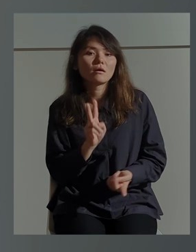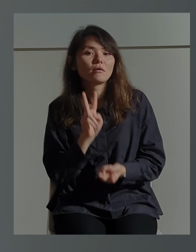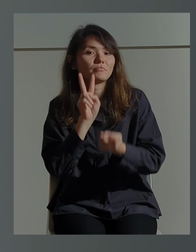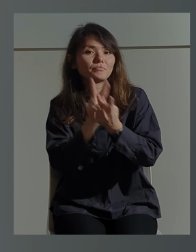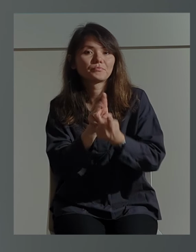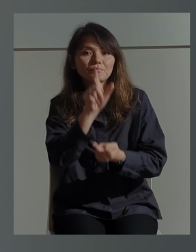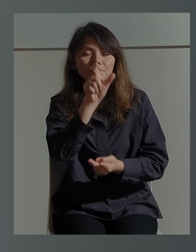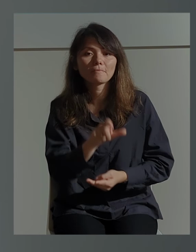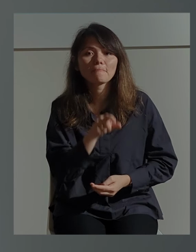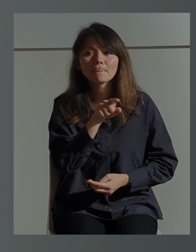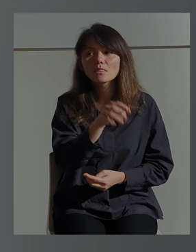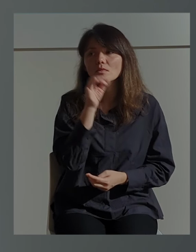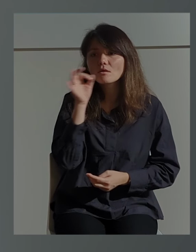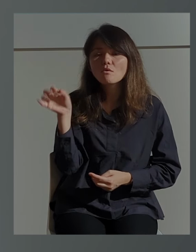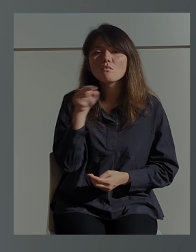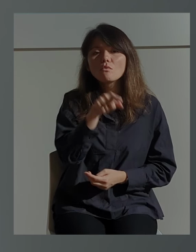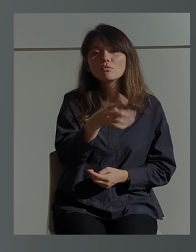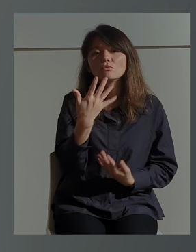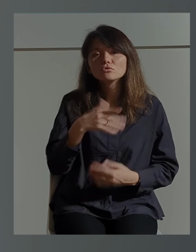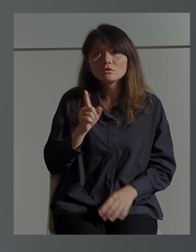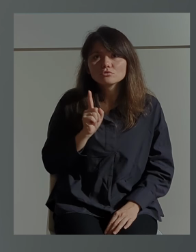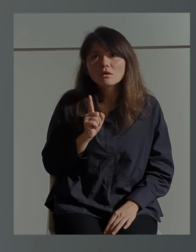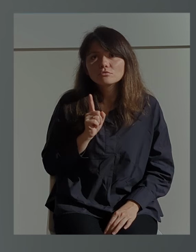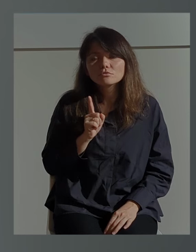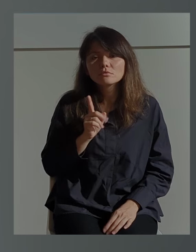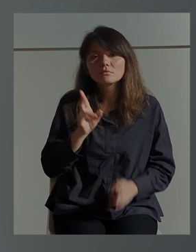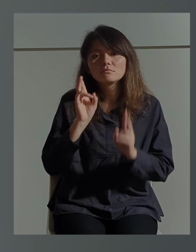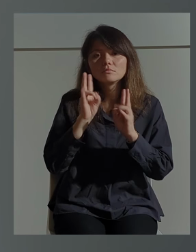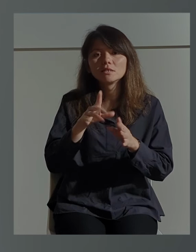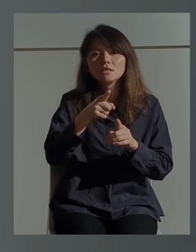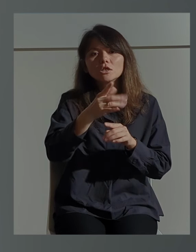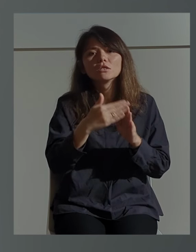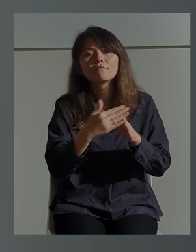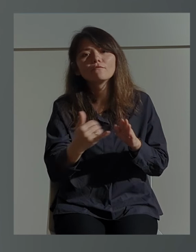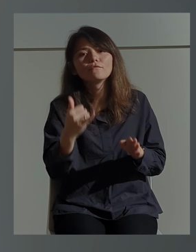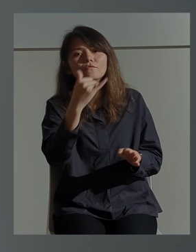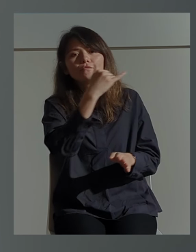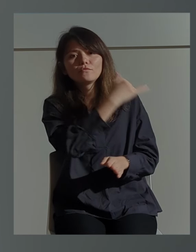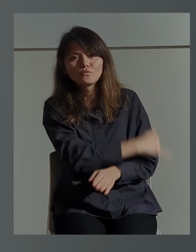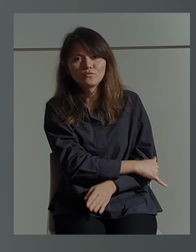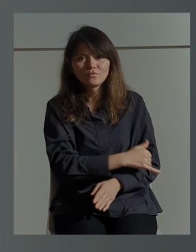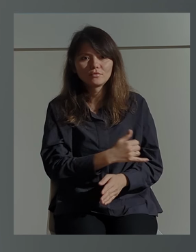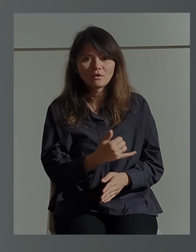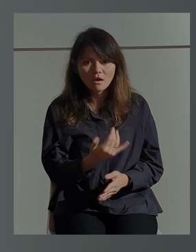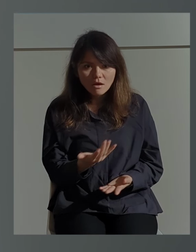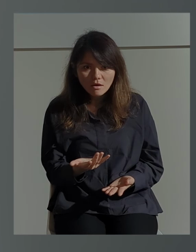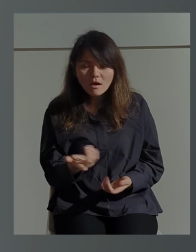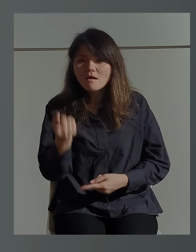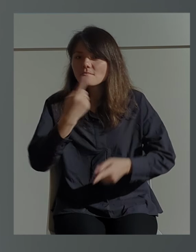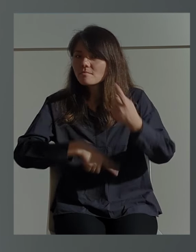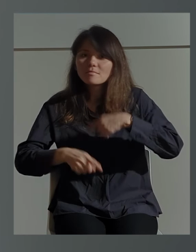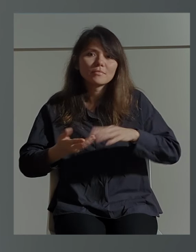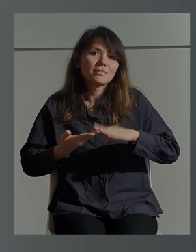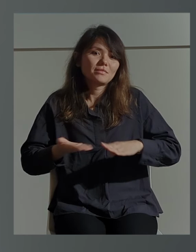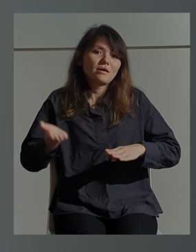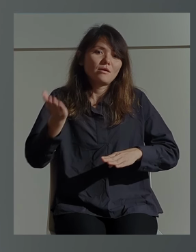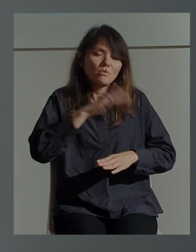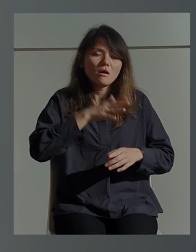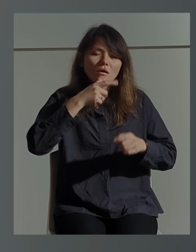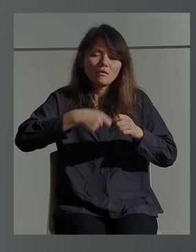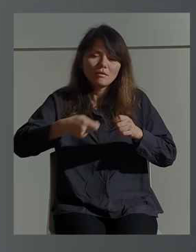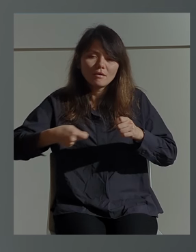ему говорят что тот человек давным-давно устал ждать и отправился к нему домой Он соответственно пытается вернуться опять его что-то задерживает он